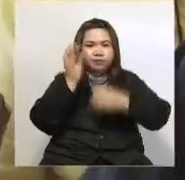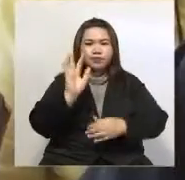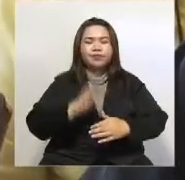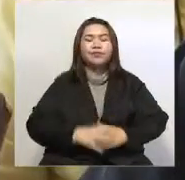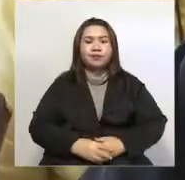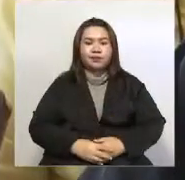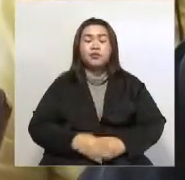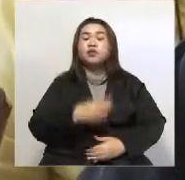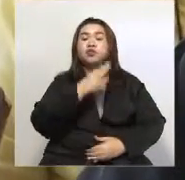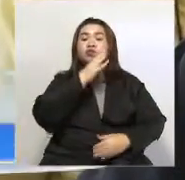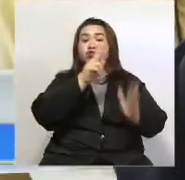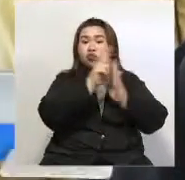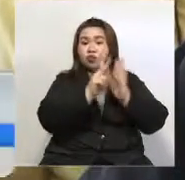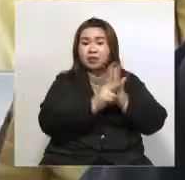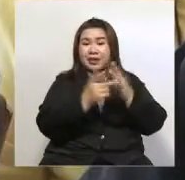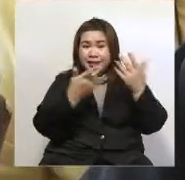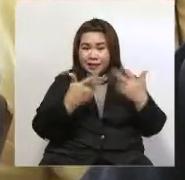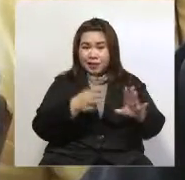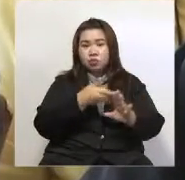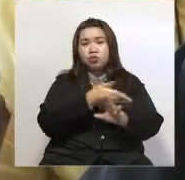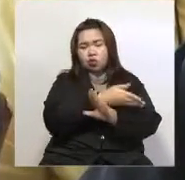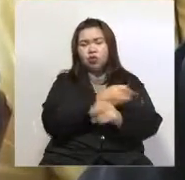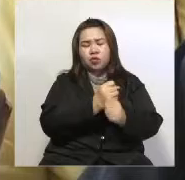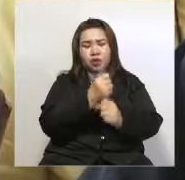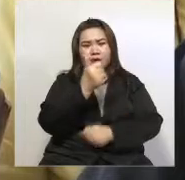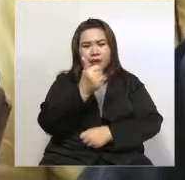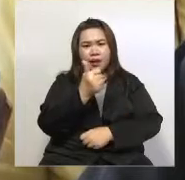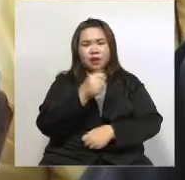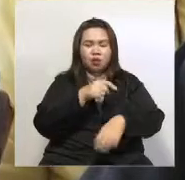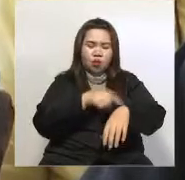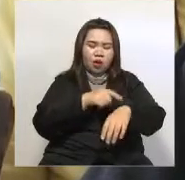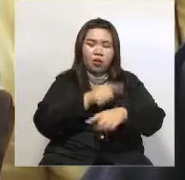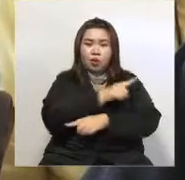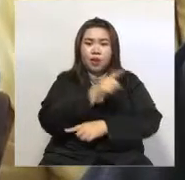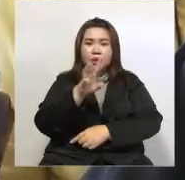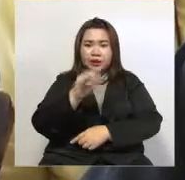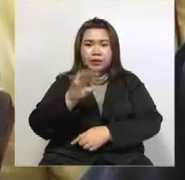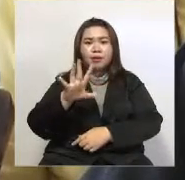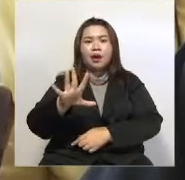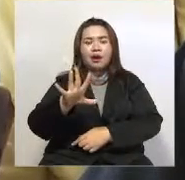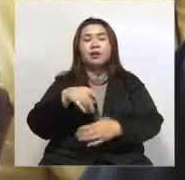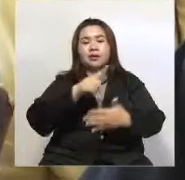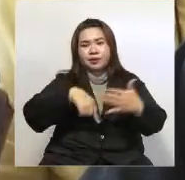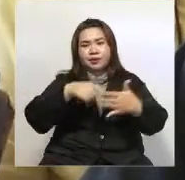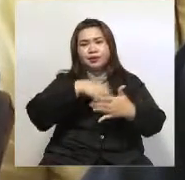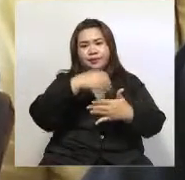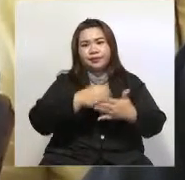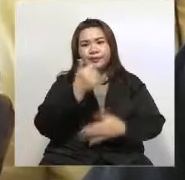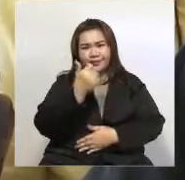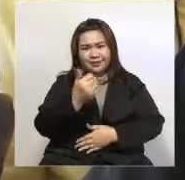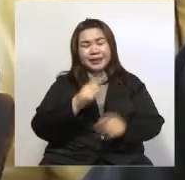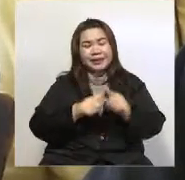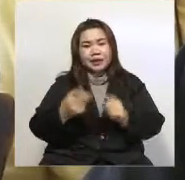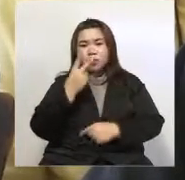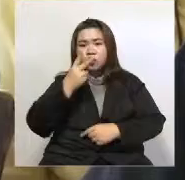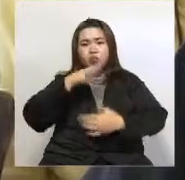ถ้ากฎหมายเสร็จเร็วก็ทำได้เพราะใช้เวลาเพียงไม่กี่45วันก็พร้อมเลือกแล้วแต่ทั้งหมดเนี่ยก็ต้องไปอยู่ที่นโย